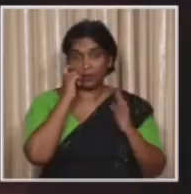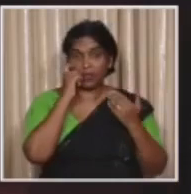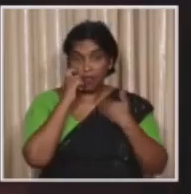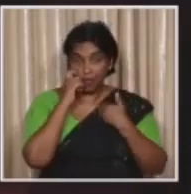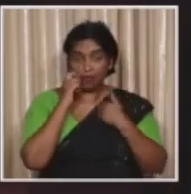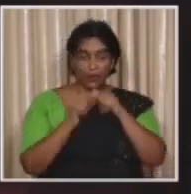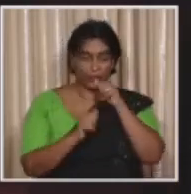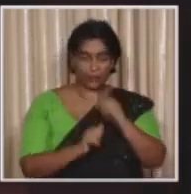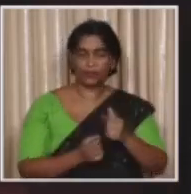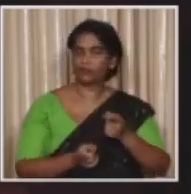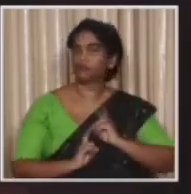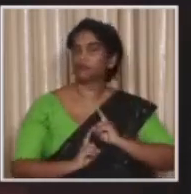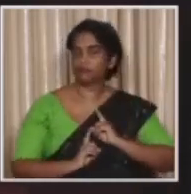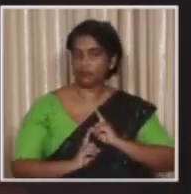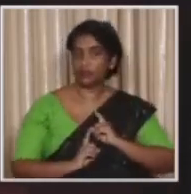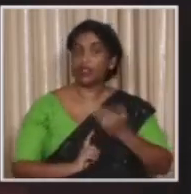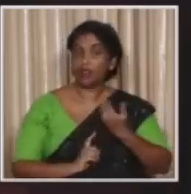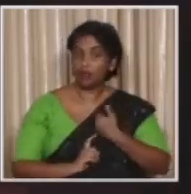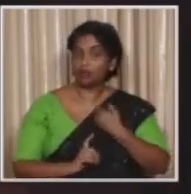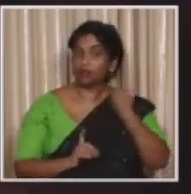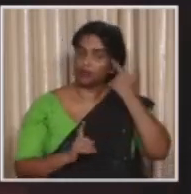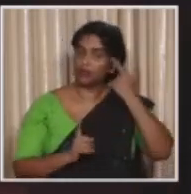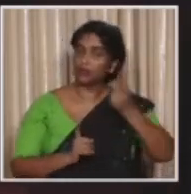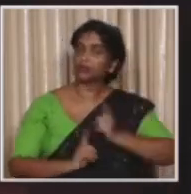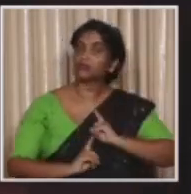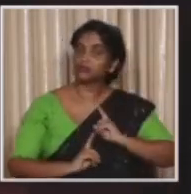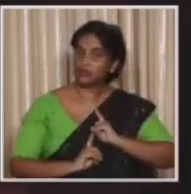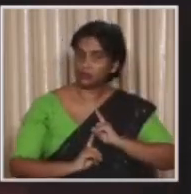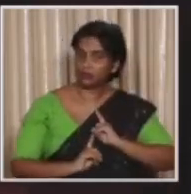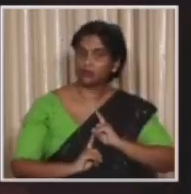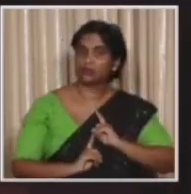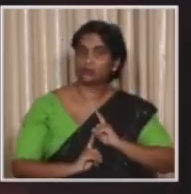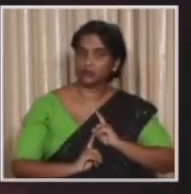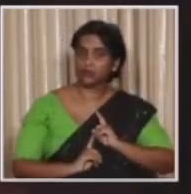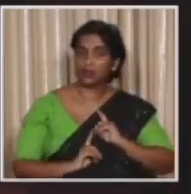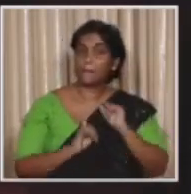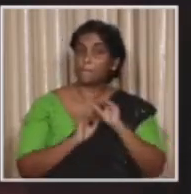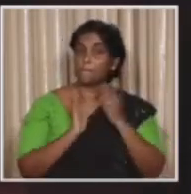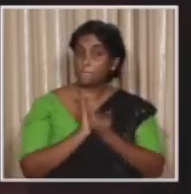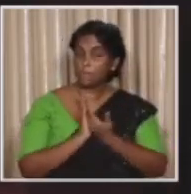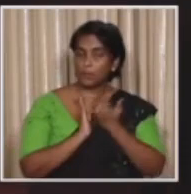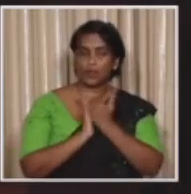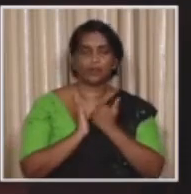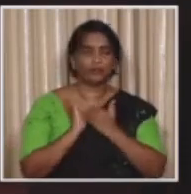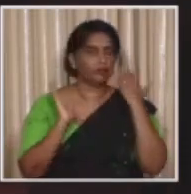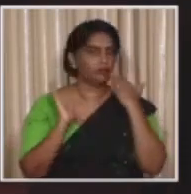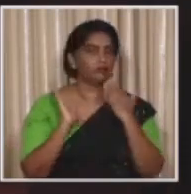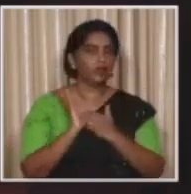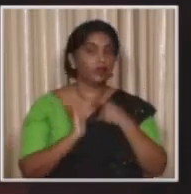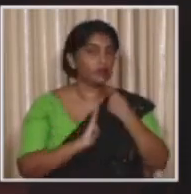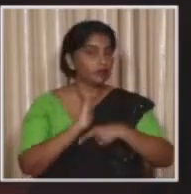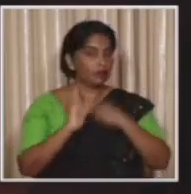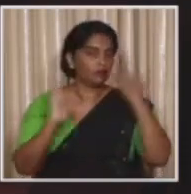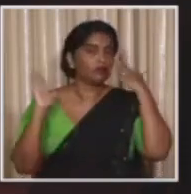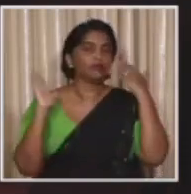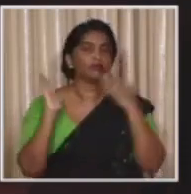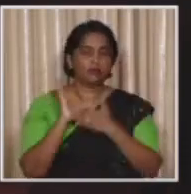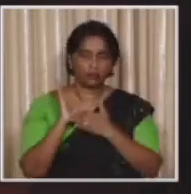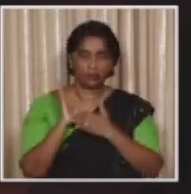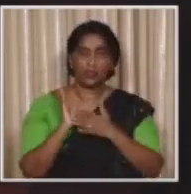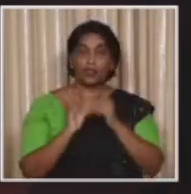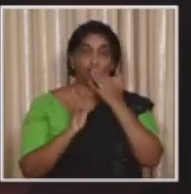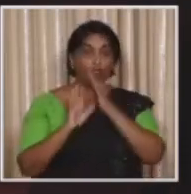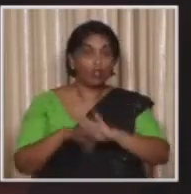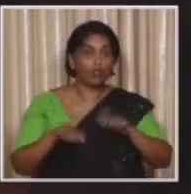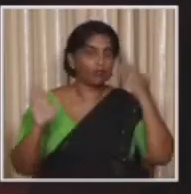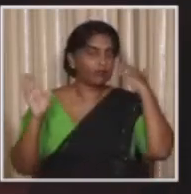මේ ස්ථාවරේ ඉන්නේ අපි මේ ස්ථාවරේ ඉන්නේ ප්‍රතිපත්ති කේන්ද්‍රියව රට ගැන හිතලා පාසල්